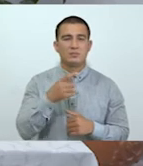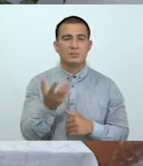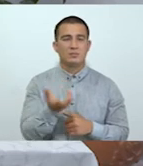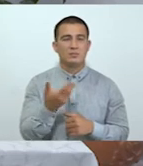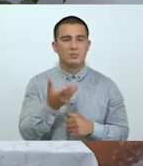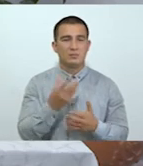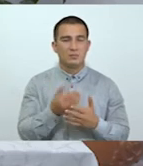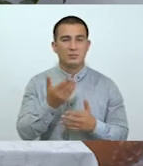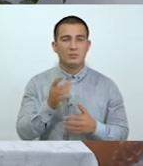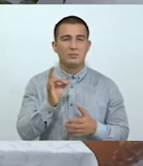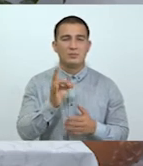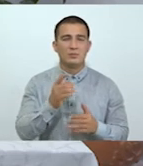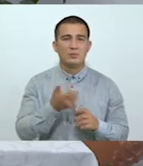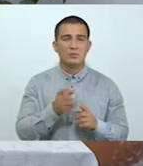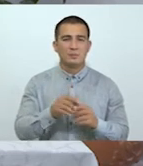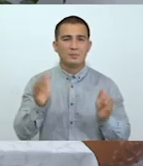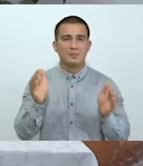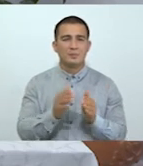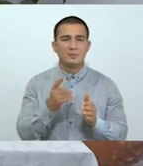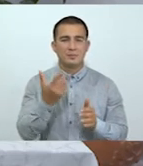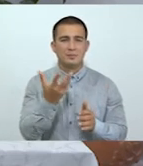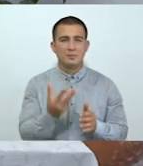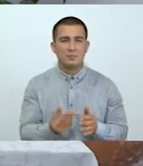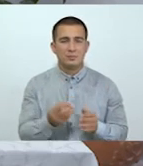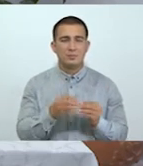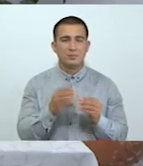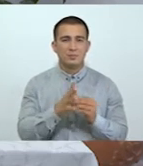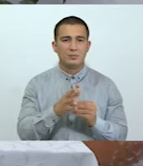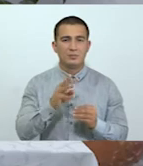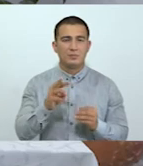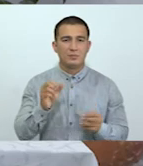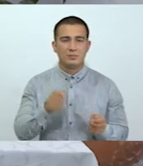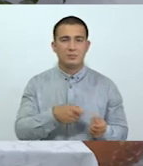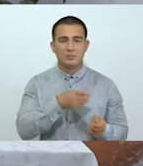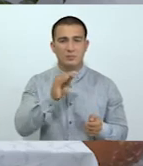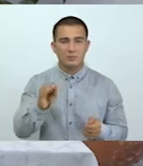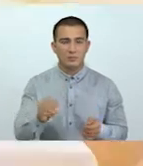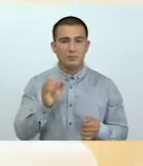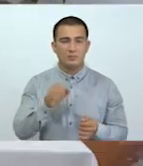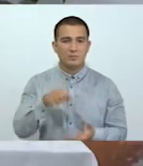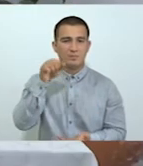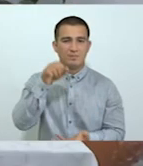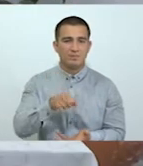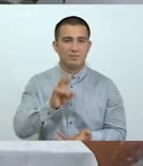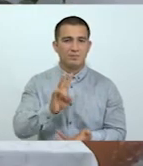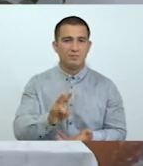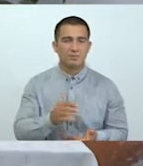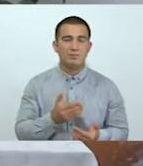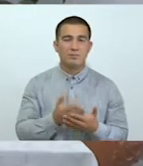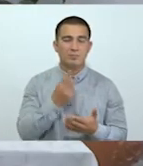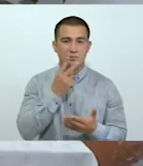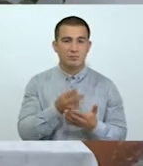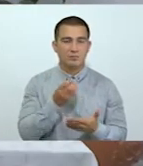gazimizni ustiga eng past olovga 15 daqiqaga dimlab qo'yamiz. Mana aziz